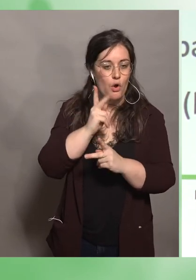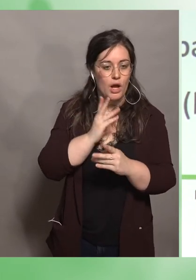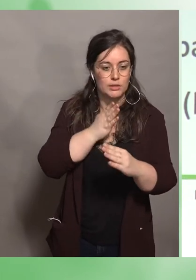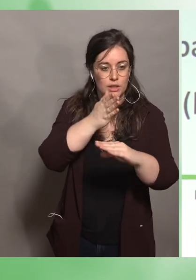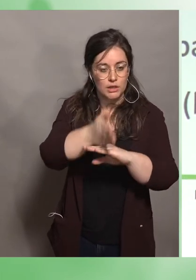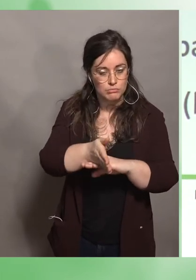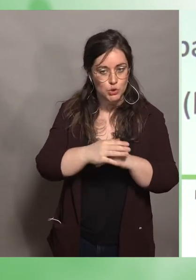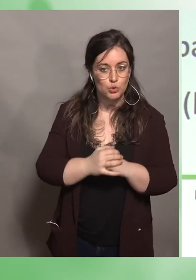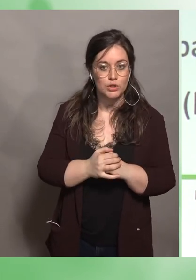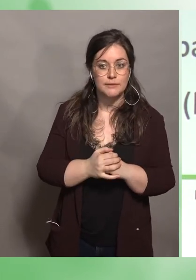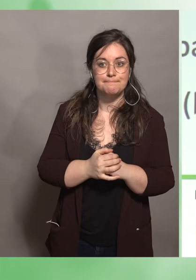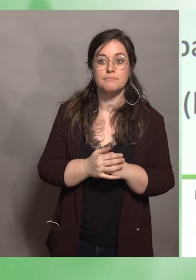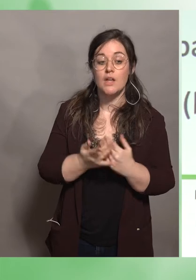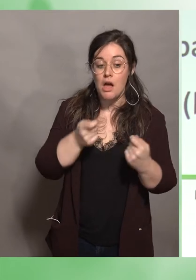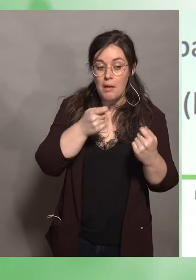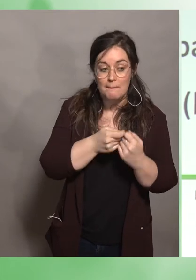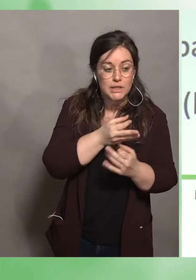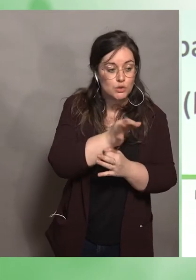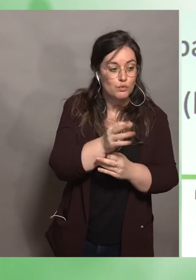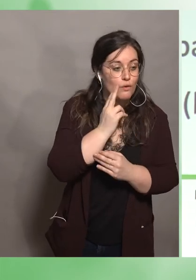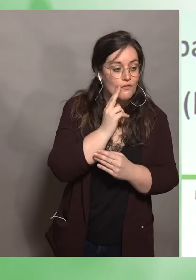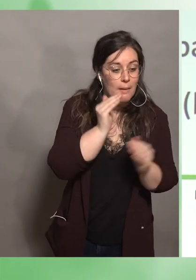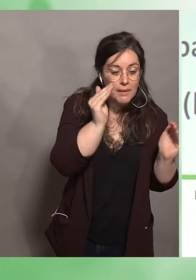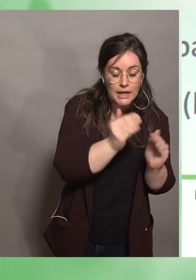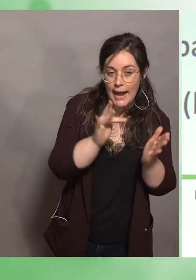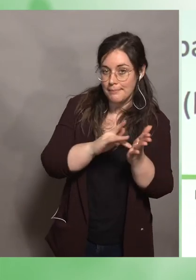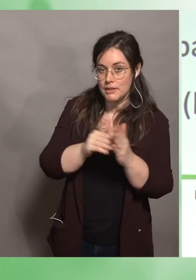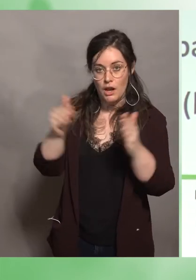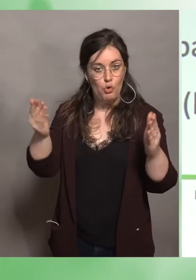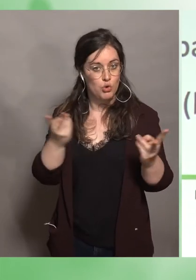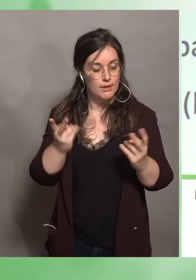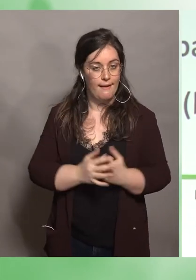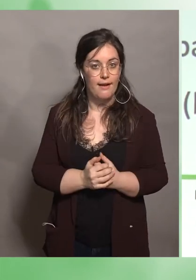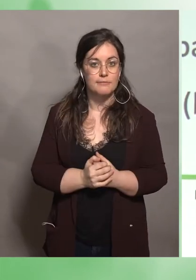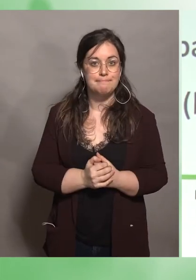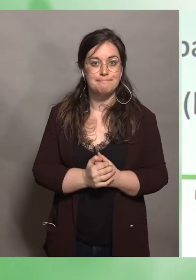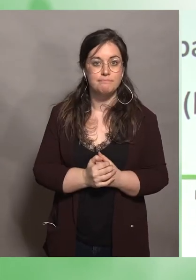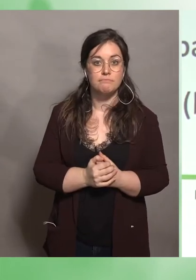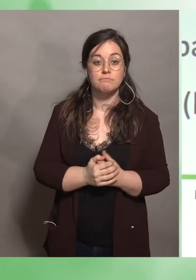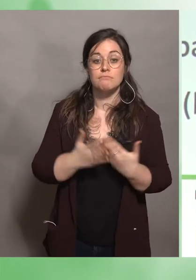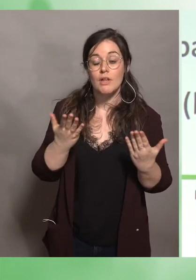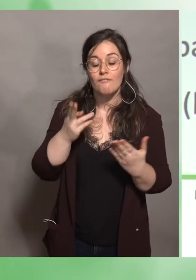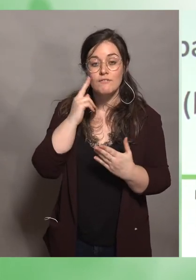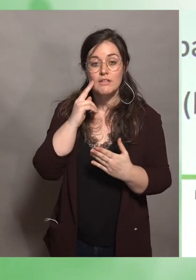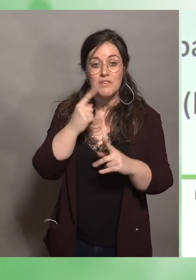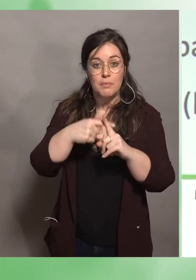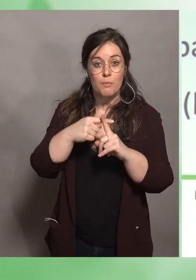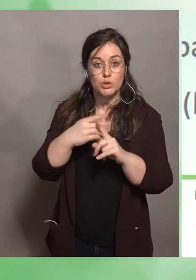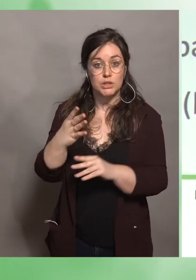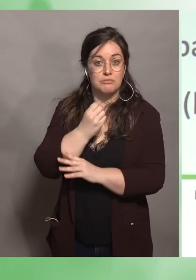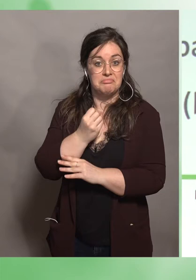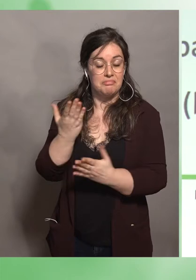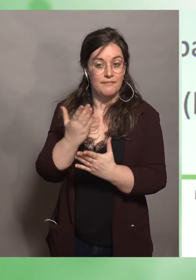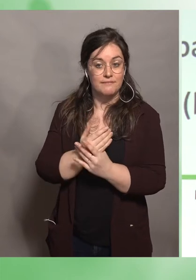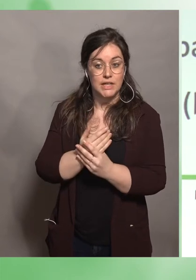passt dieser Katalog für kleine Unternehmen, für mittlere und auch für größere. Der Mehrwert ist natürlich, dass wir durch diesen Verbund